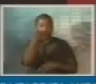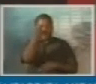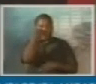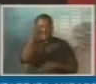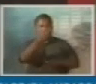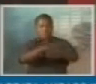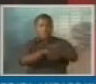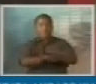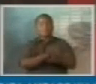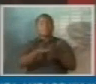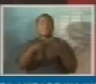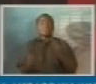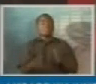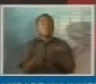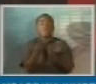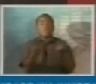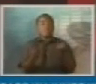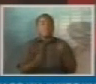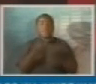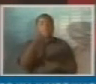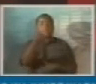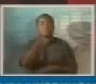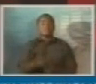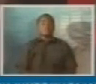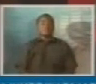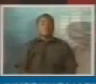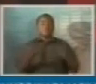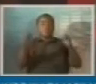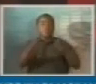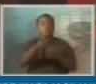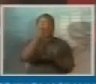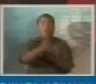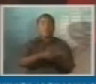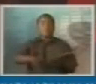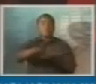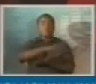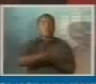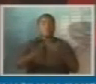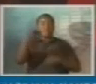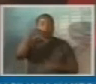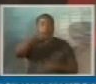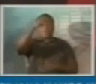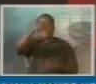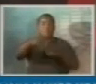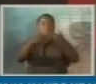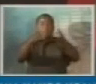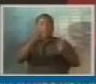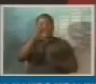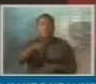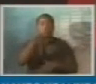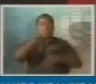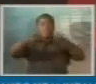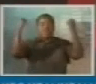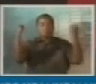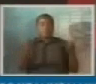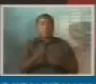hata kupapasa. Mwenyekiti haiwezekani. Utakuta maamuzi yote ya msingi ameyapiga wazi na watu wanasema msimamo